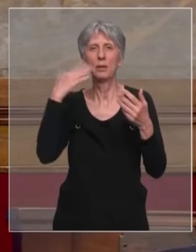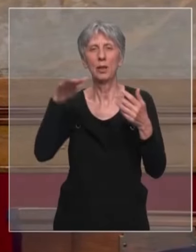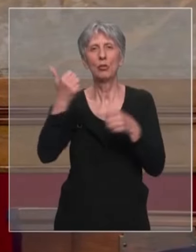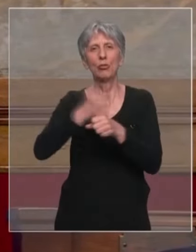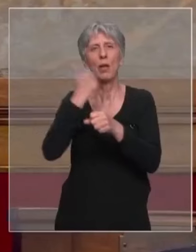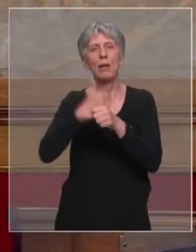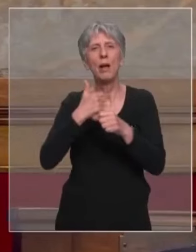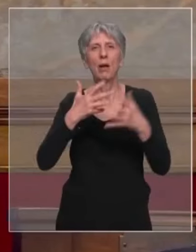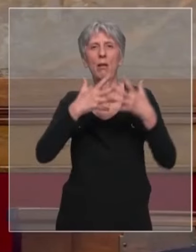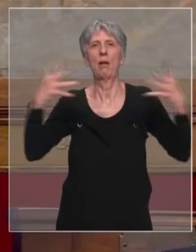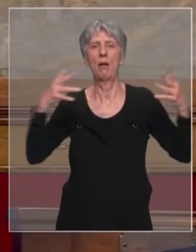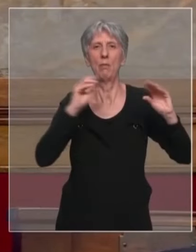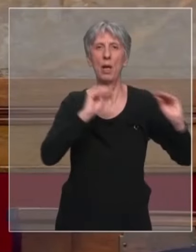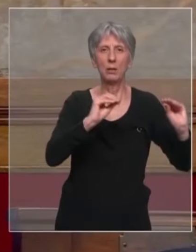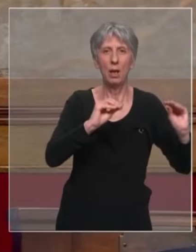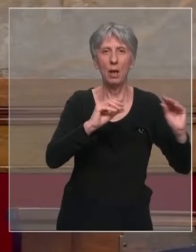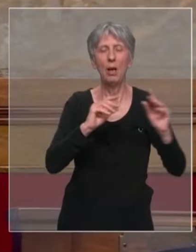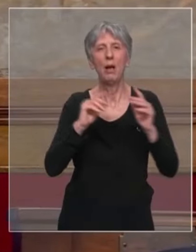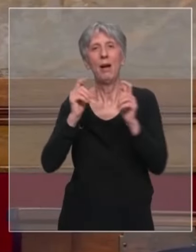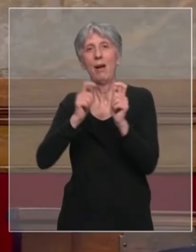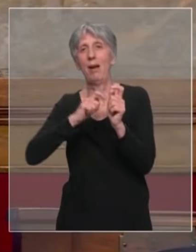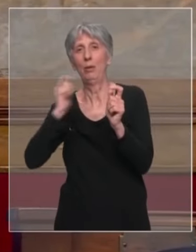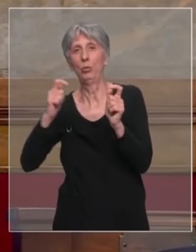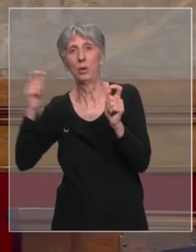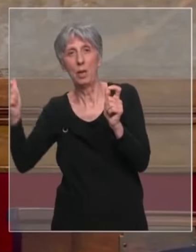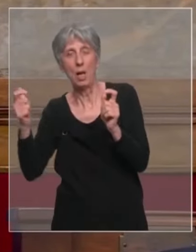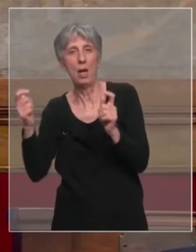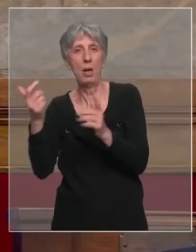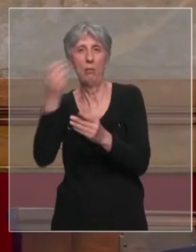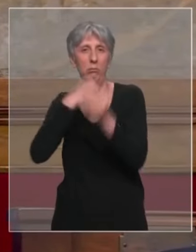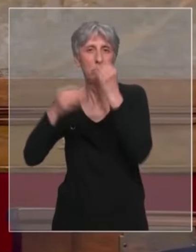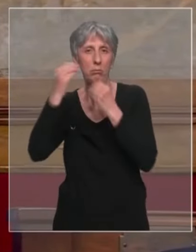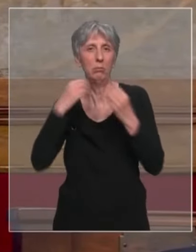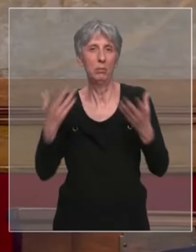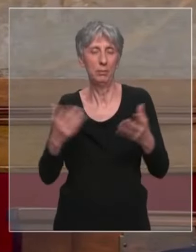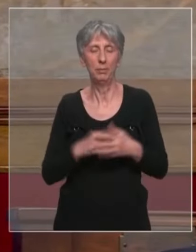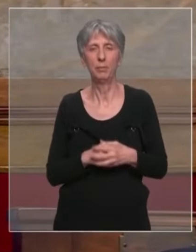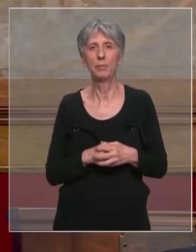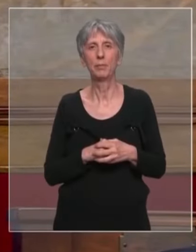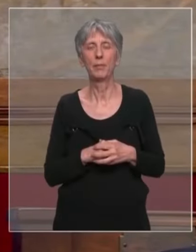la grande distribution et les industriels de l'agroalimentaire.